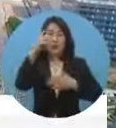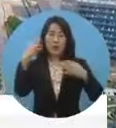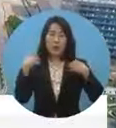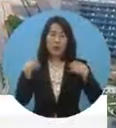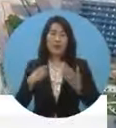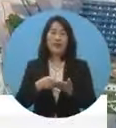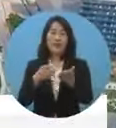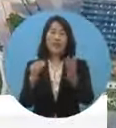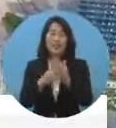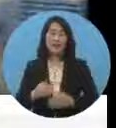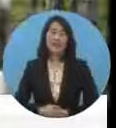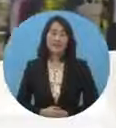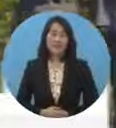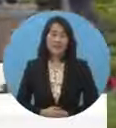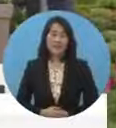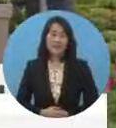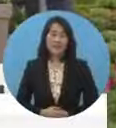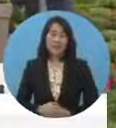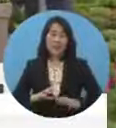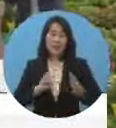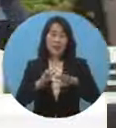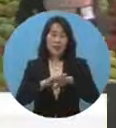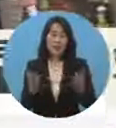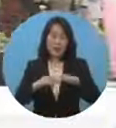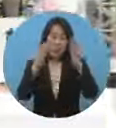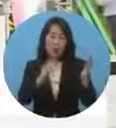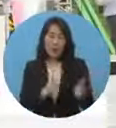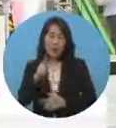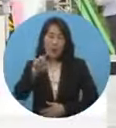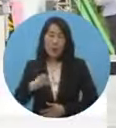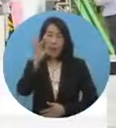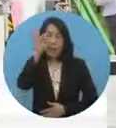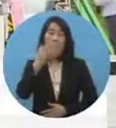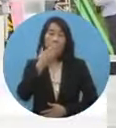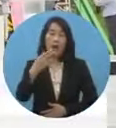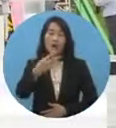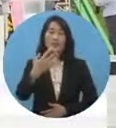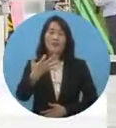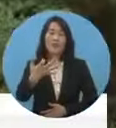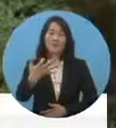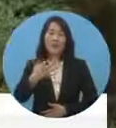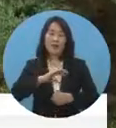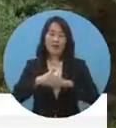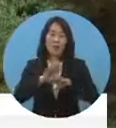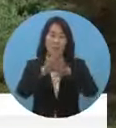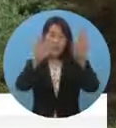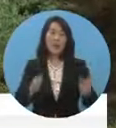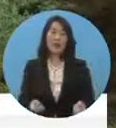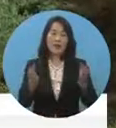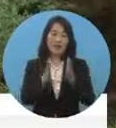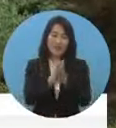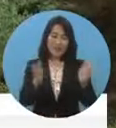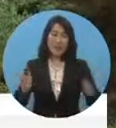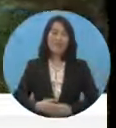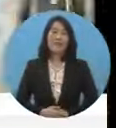행정안전부에 거니 했습니다 세계 농업의 모든 것을 한자리에서 살펴볼 수 있는 2019 국제 농업 박람회 가